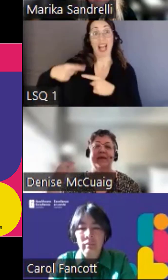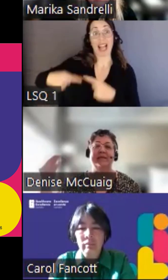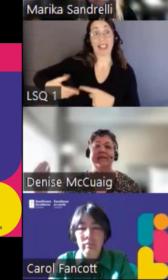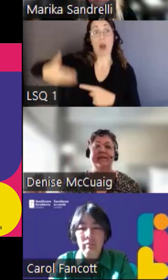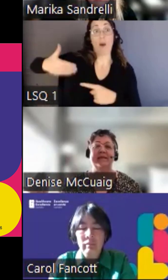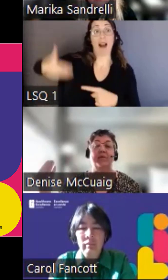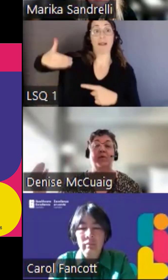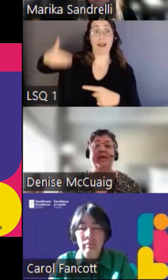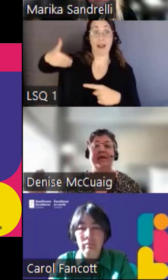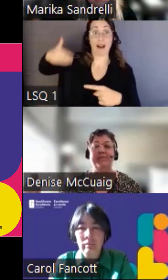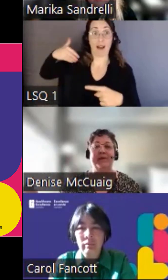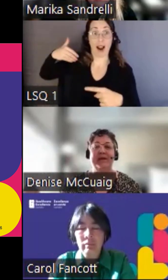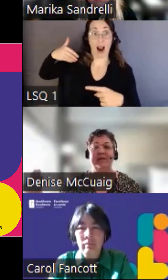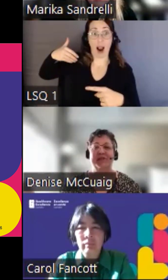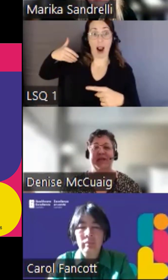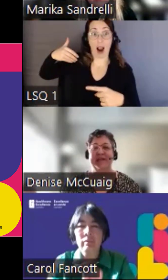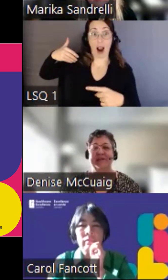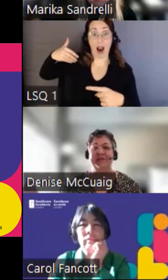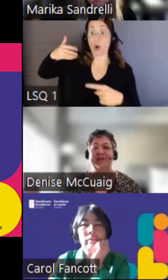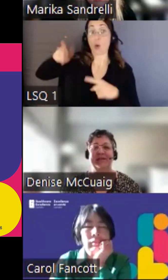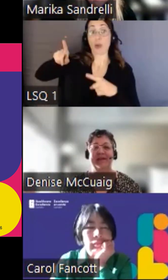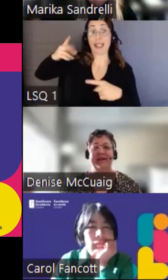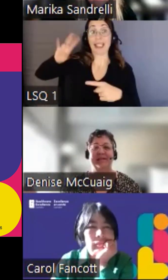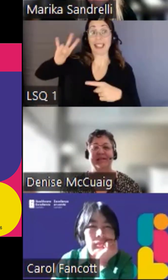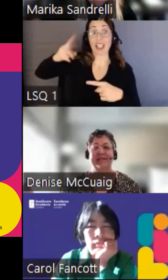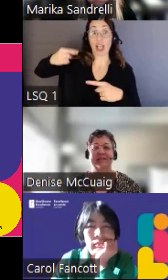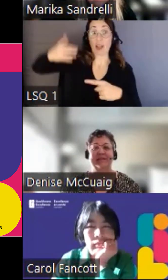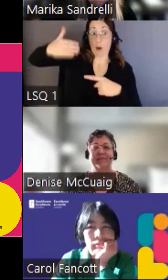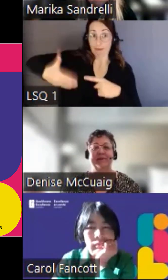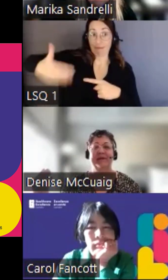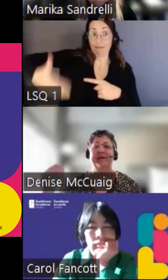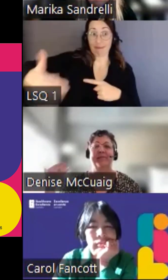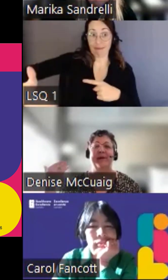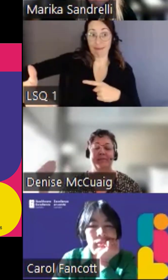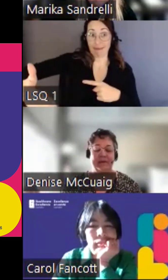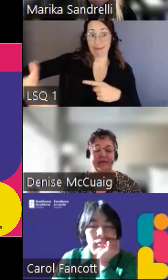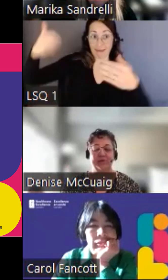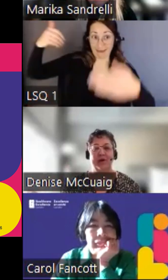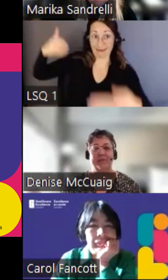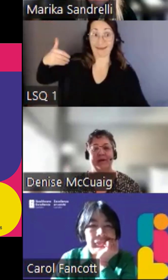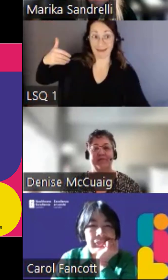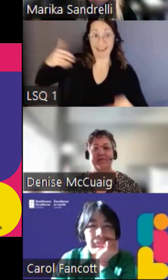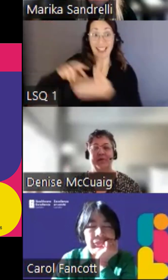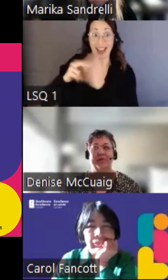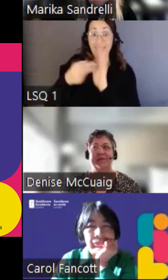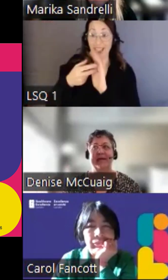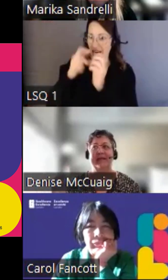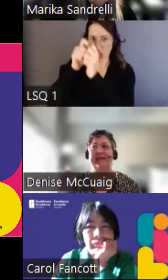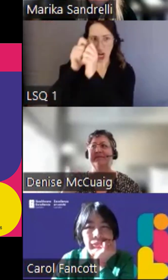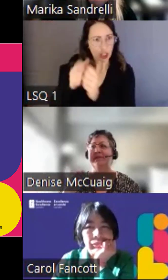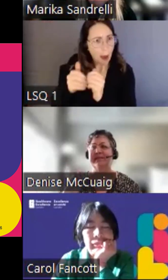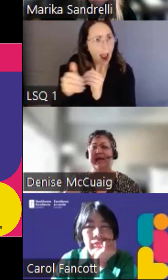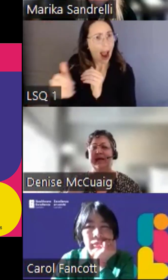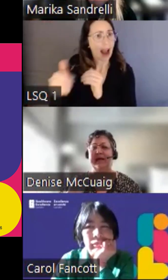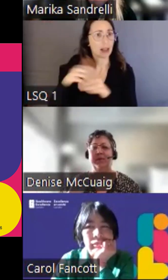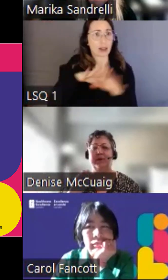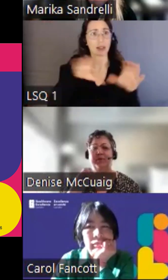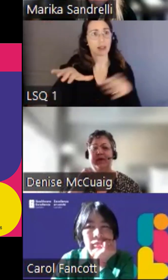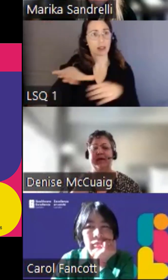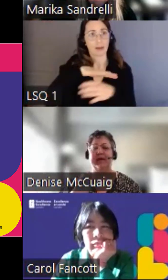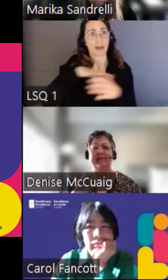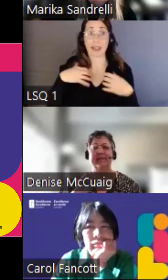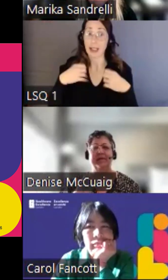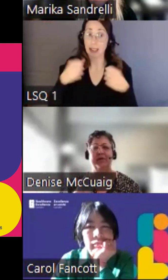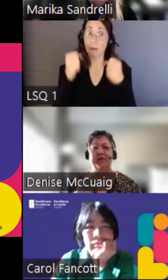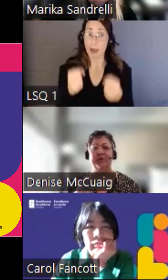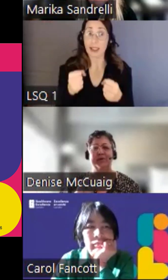pouvons constituer le changement dans le domaine de la santé en étant informés au niveau des traumatismes, eh bien, c'est important. Vous avez montré